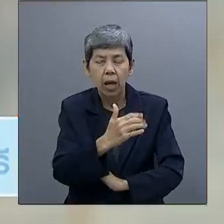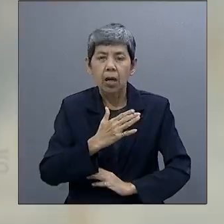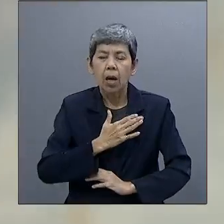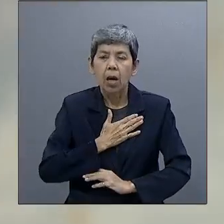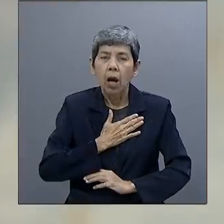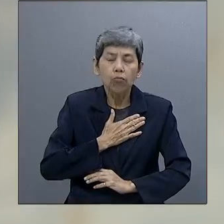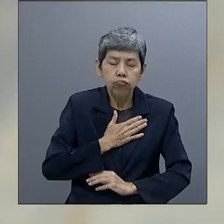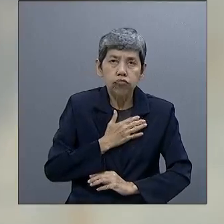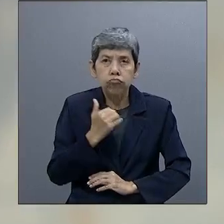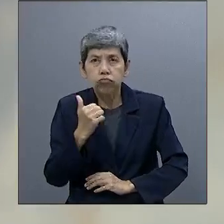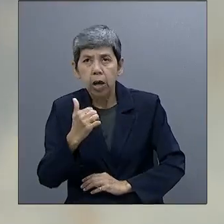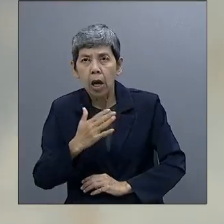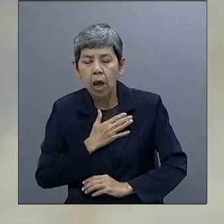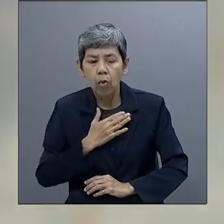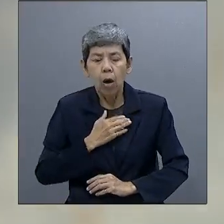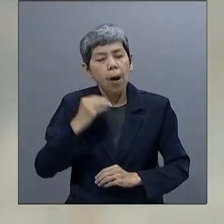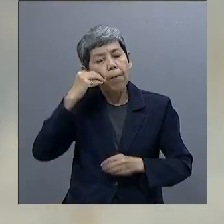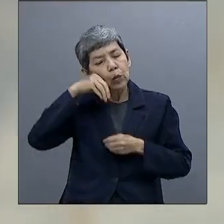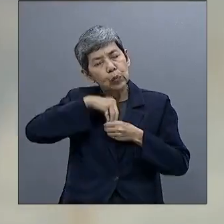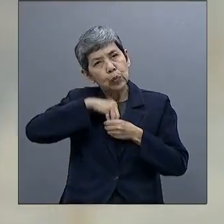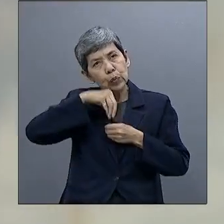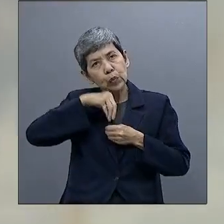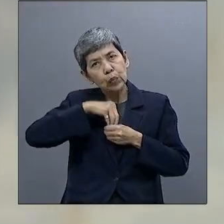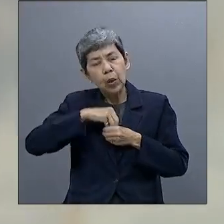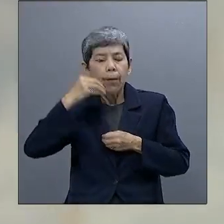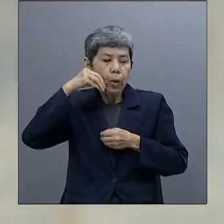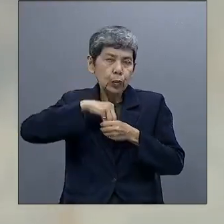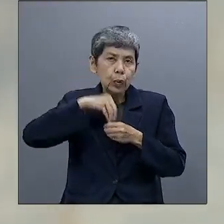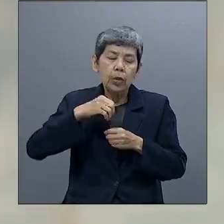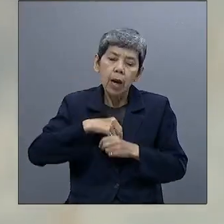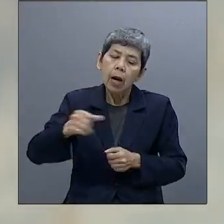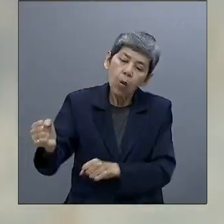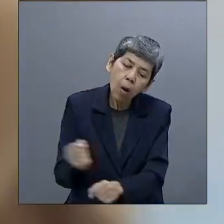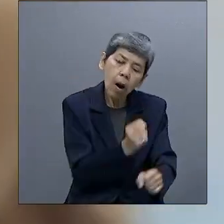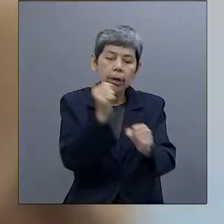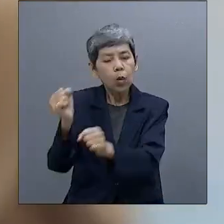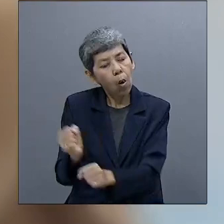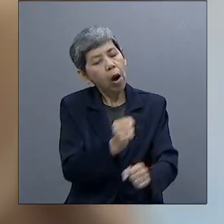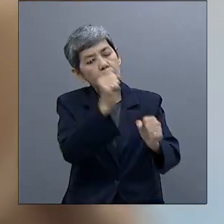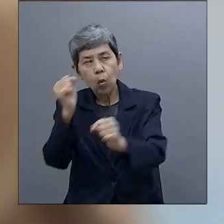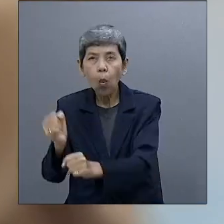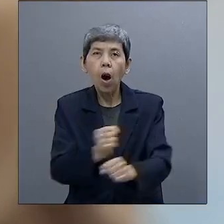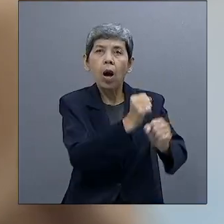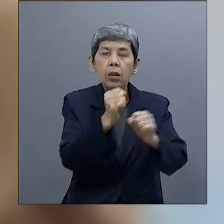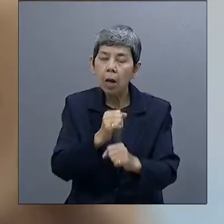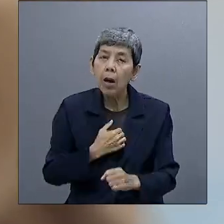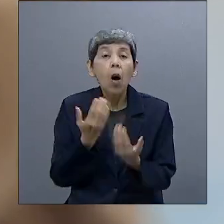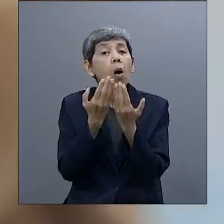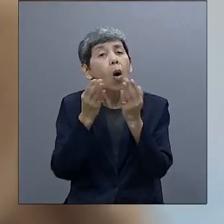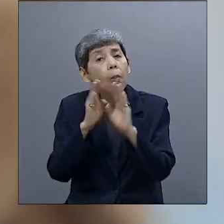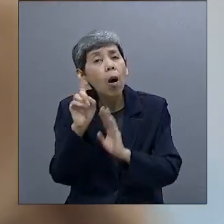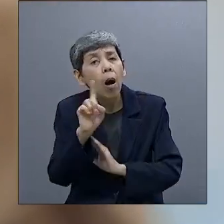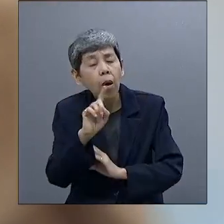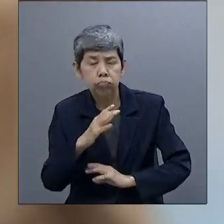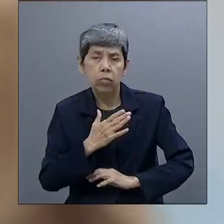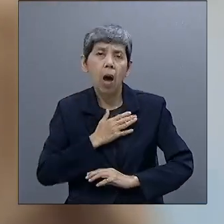ได้อยู่เฉยๆนะก็อยู่ที่กุฏิพระนั่นแหละระหว่างที่อาศัยอยู่ก็เก็บกวาดทำความสะอาดวัดเมื่อถามถึงครอบครัวลุงโมดก็